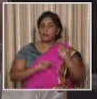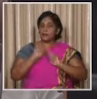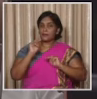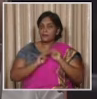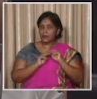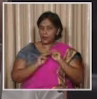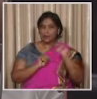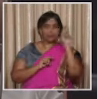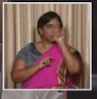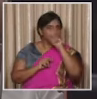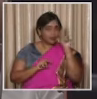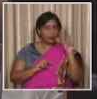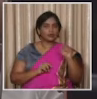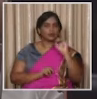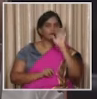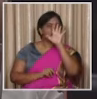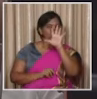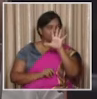පෙබ්‍රවාරි මාසයේදී